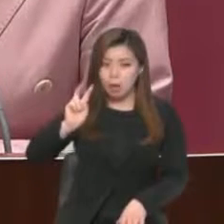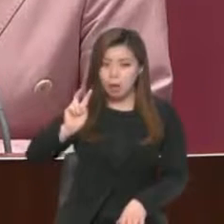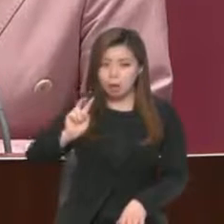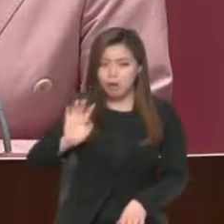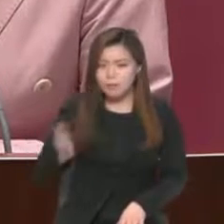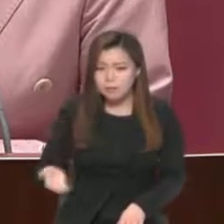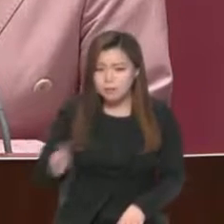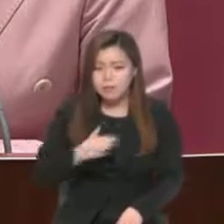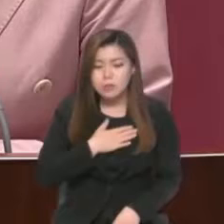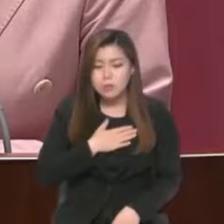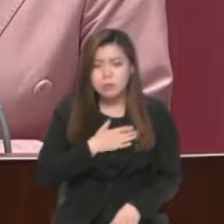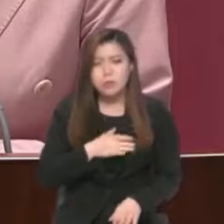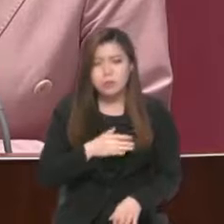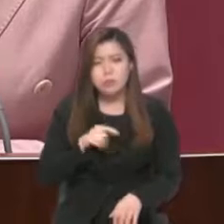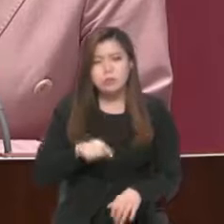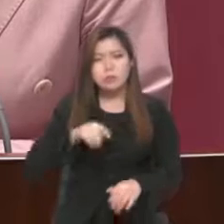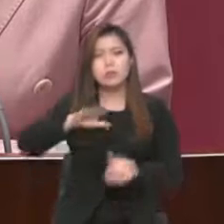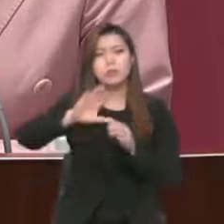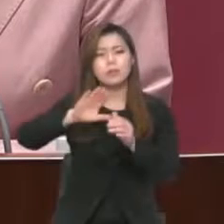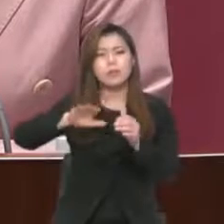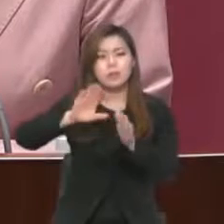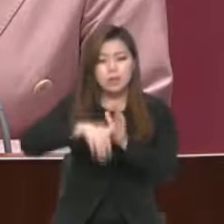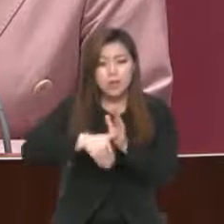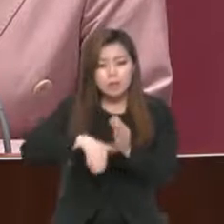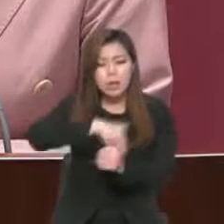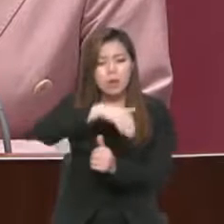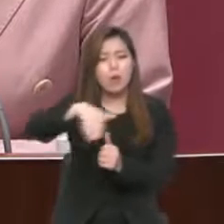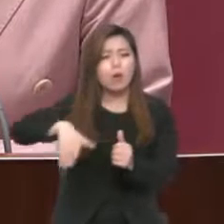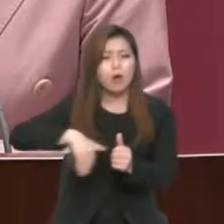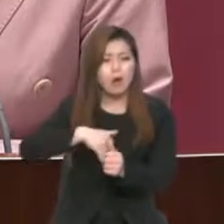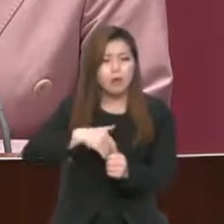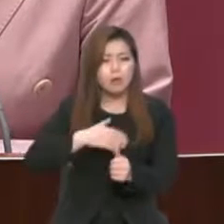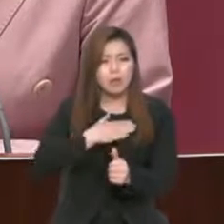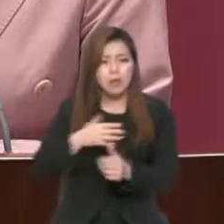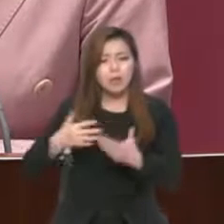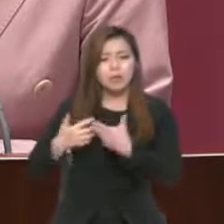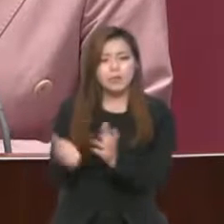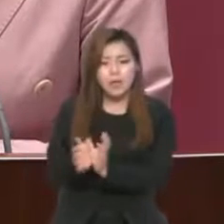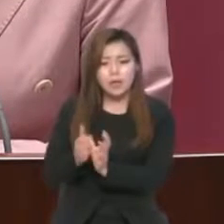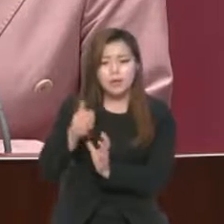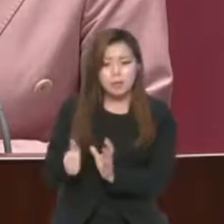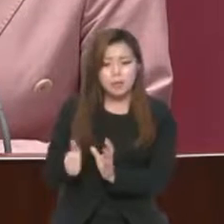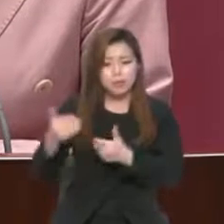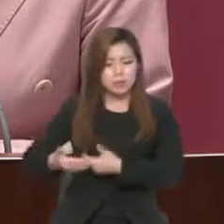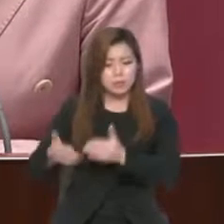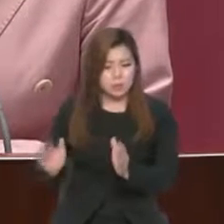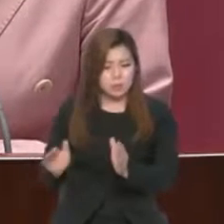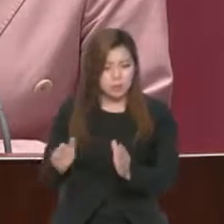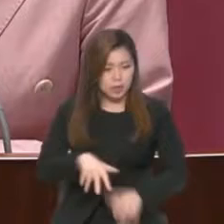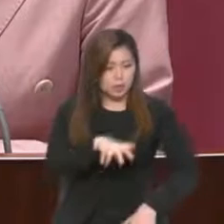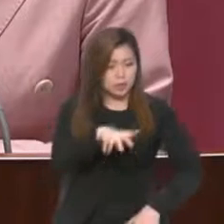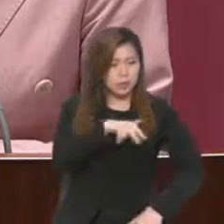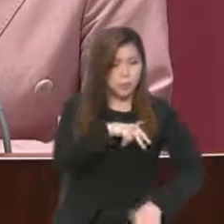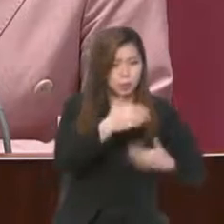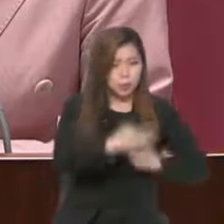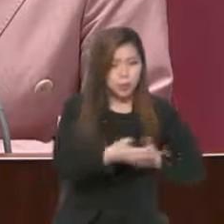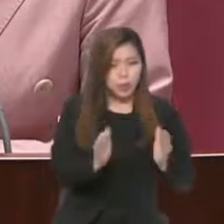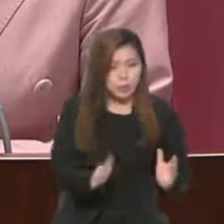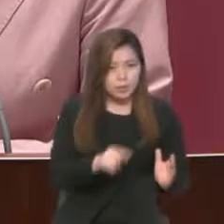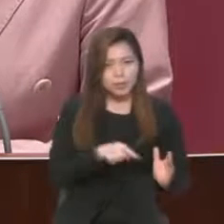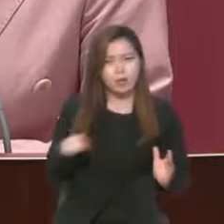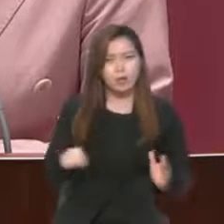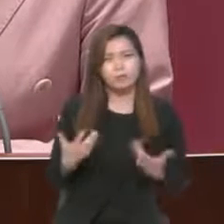사정이 의원 회관과 당대표실은 다 분리가 돼 있었고 제가 그 정권 교체 이후에도